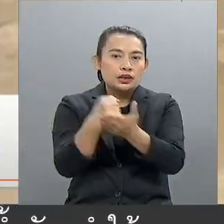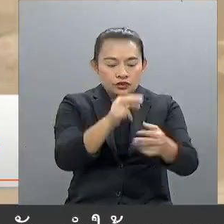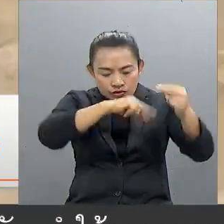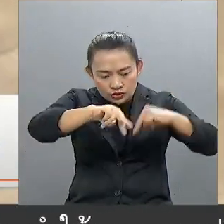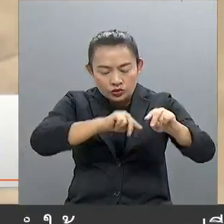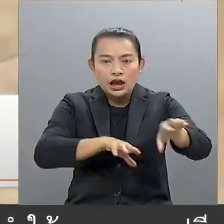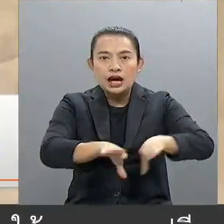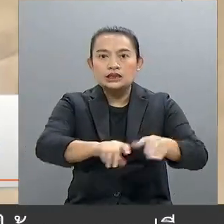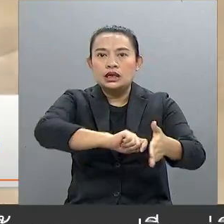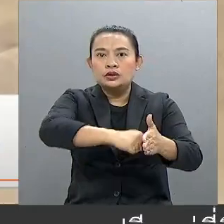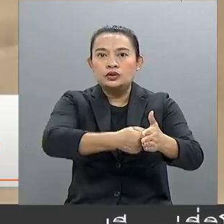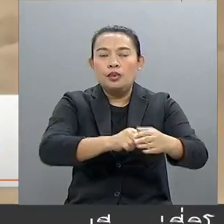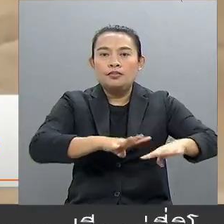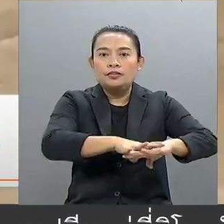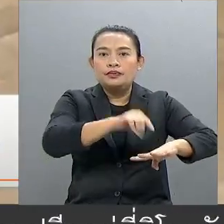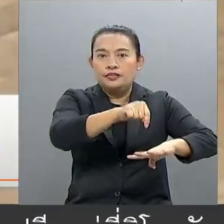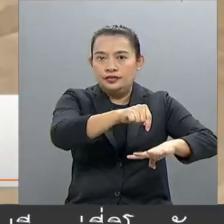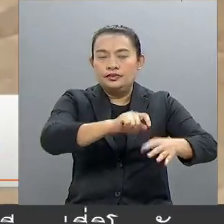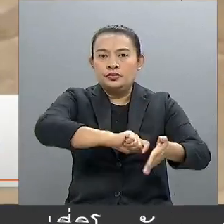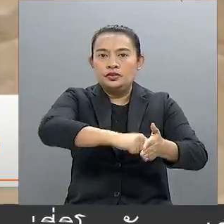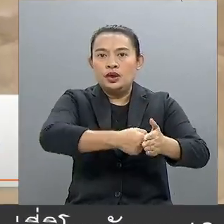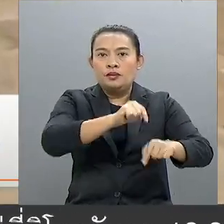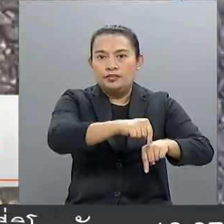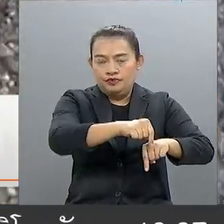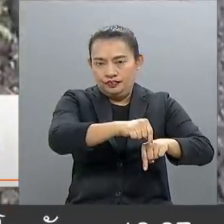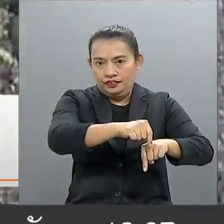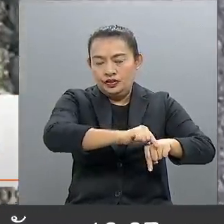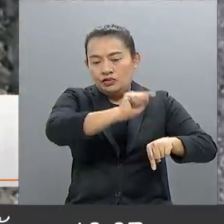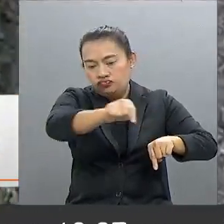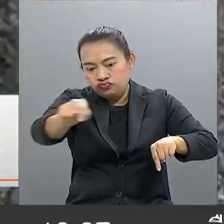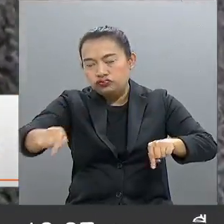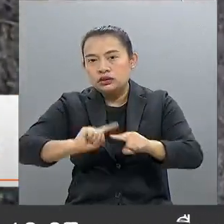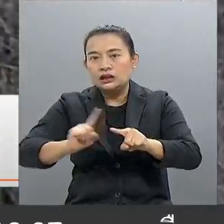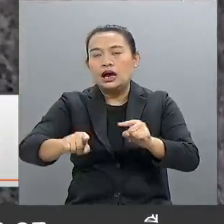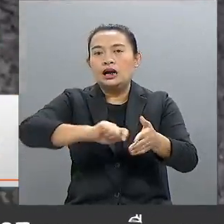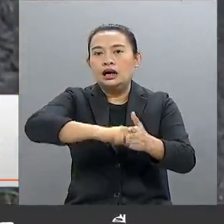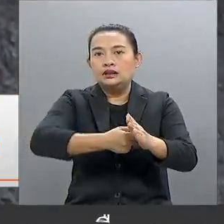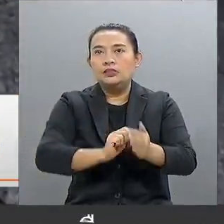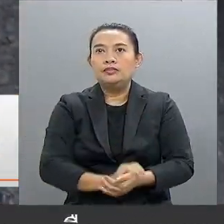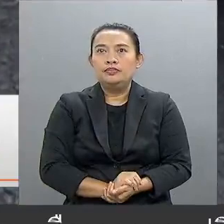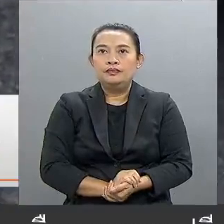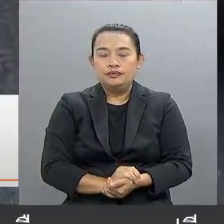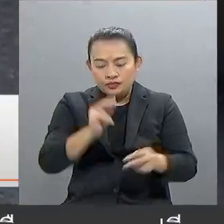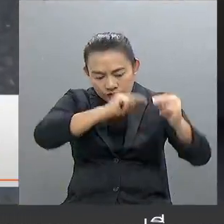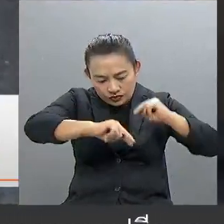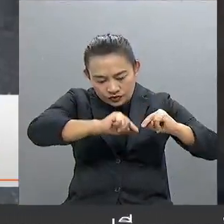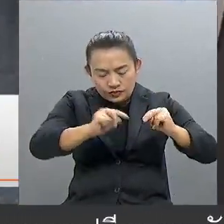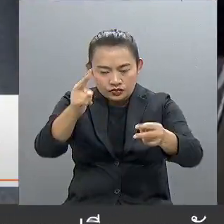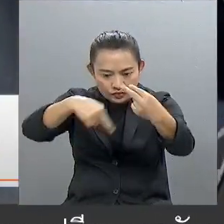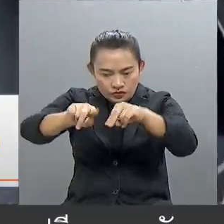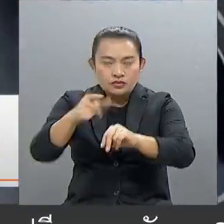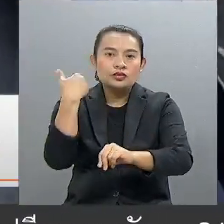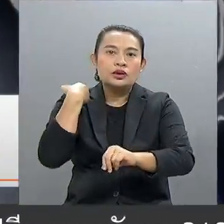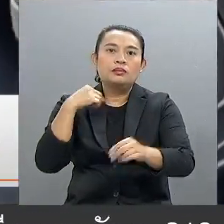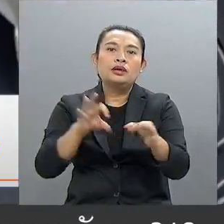ฝาท่อตรงจุดนี้รวมถึงจุดอื่นๆด้วยซึ่งจากการสำรวจแล้วนี่นะคะสภาพเนี่ยมันชำรุดอีกหลายจุดเลยค่ะ